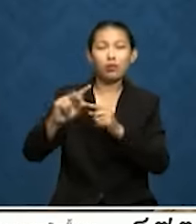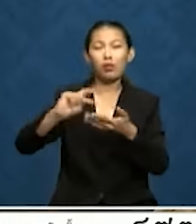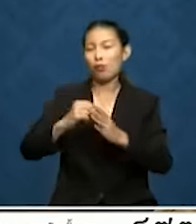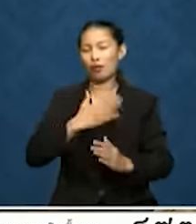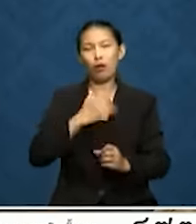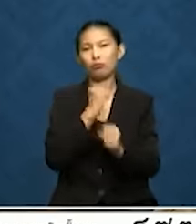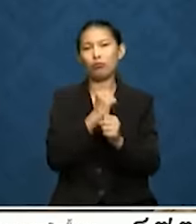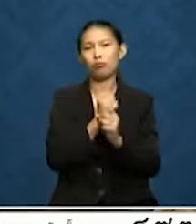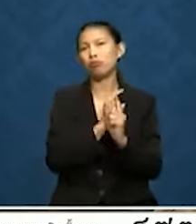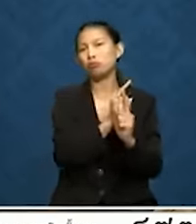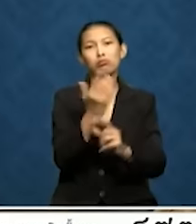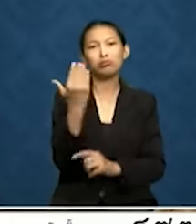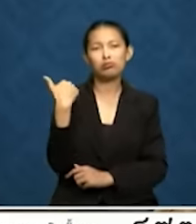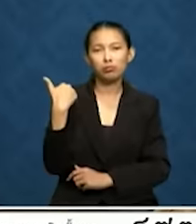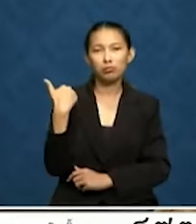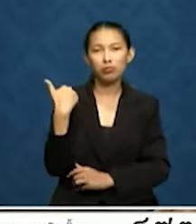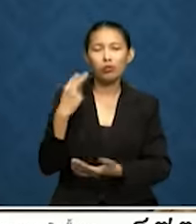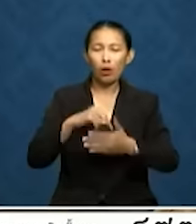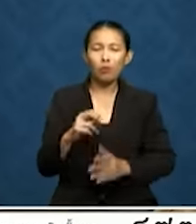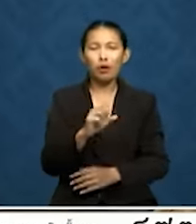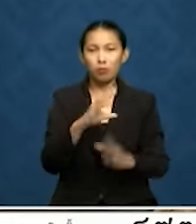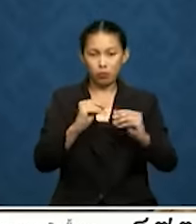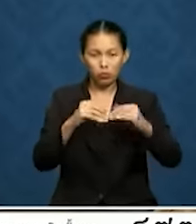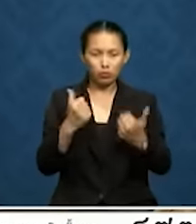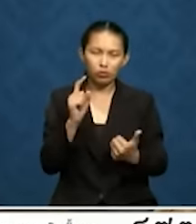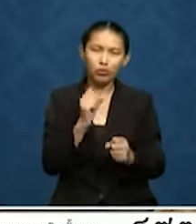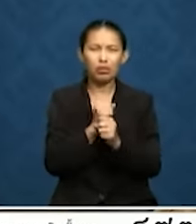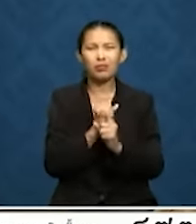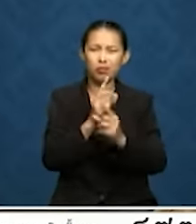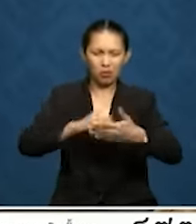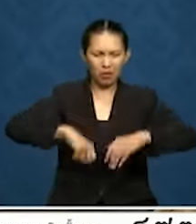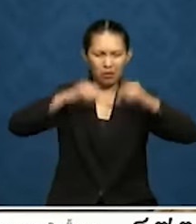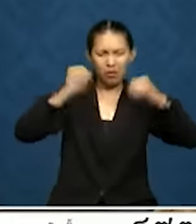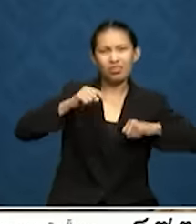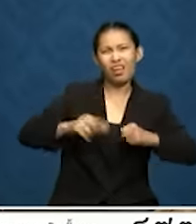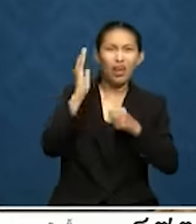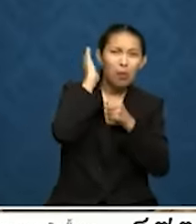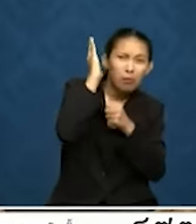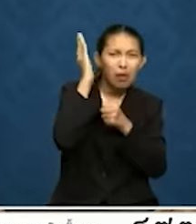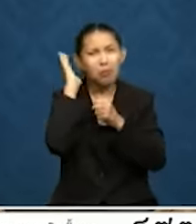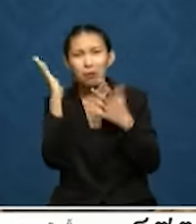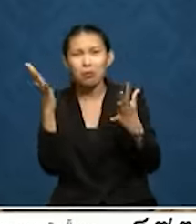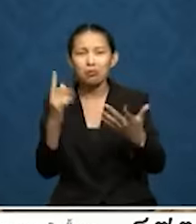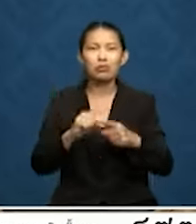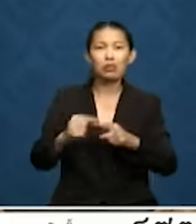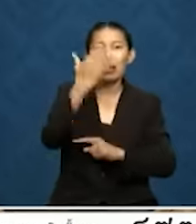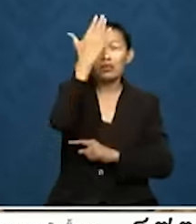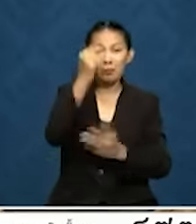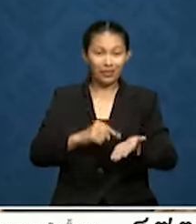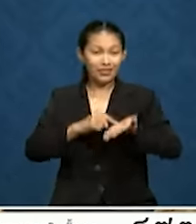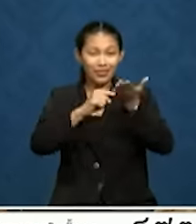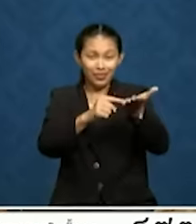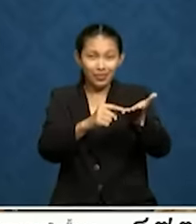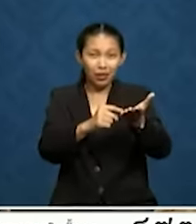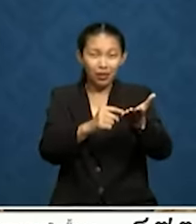นี้ผมคิดว่าสภาก็ควรจะเดินหน้ากันแบบนี้คงไม่จำเป็นต้องมาลงมติว่าจะให้อภิปรายหรือไม่อภิปรายเพราะการเสนอญัตติ